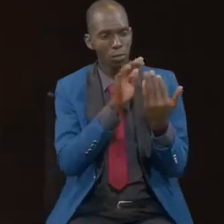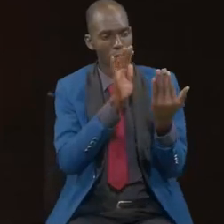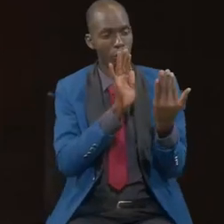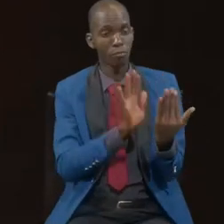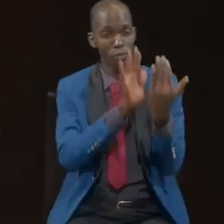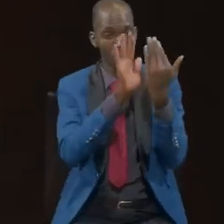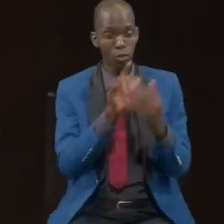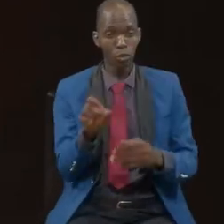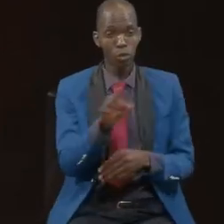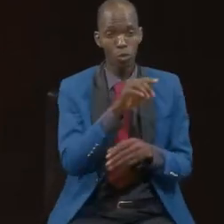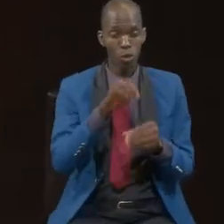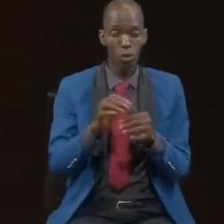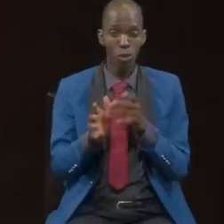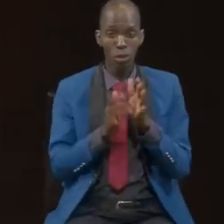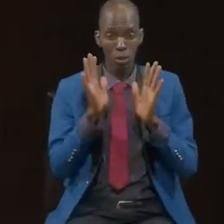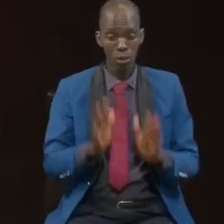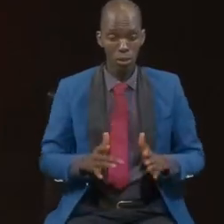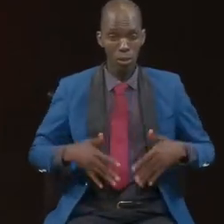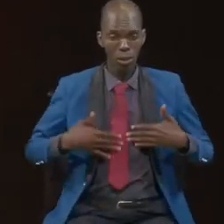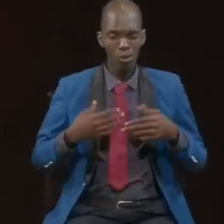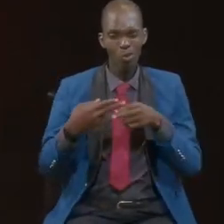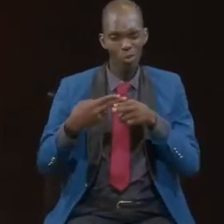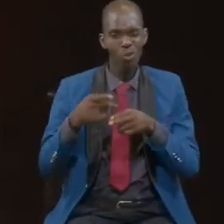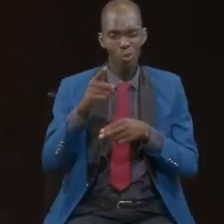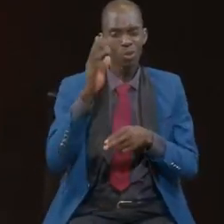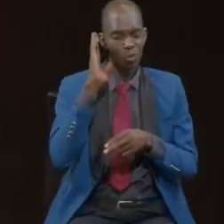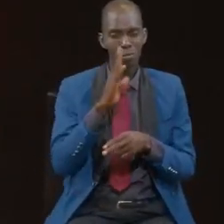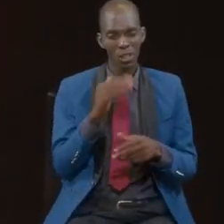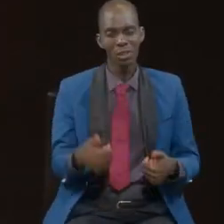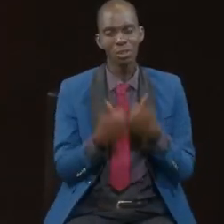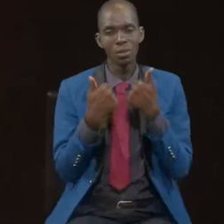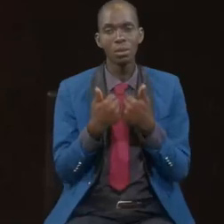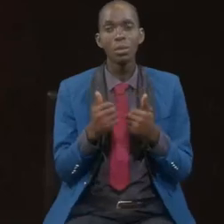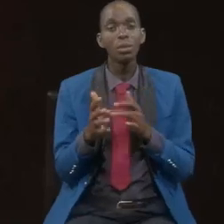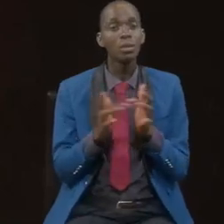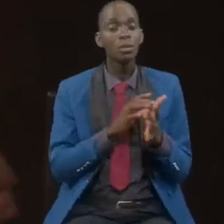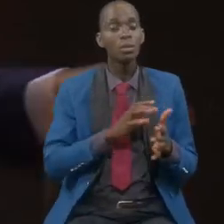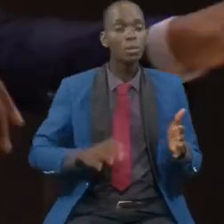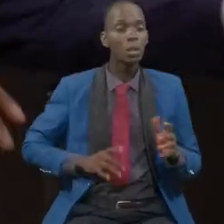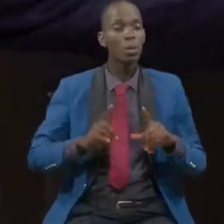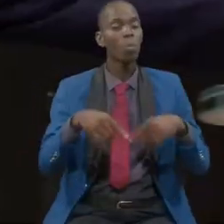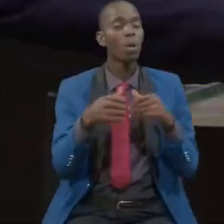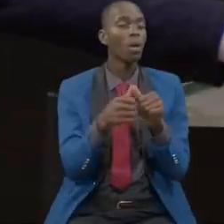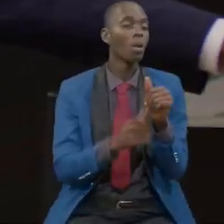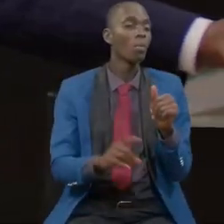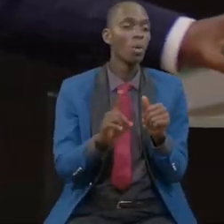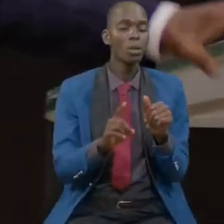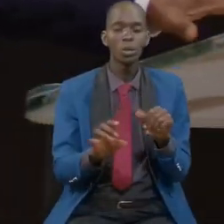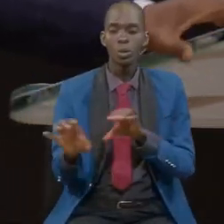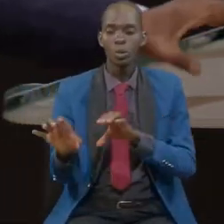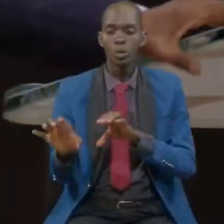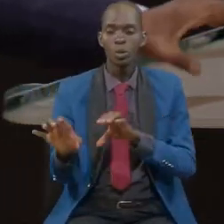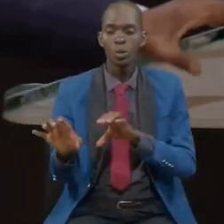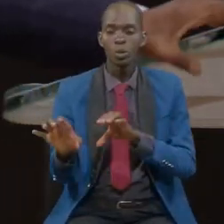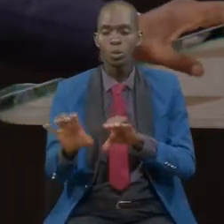à face dans votre vie chrétienne, bientôt, ce sera votre expérience. Jésus-Christ, il allait de lieu en